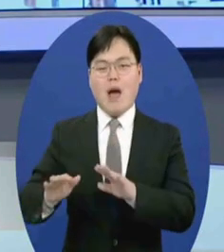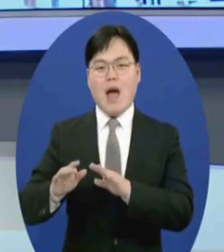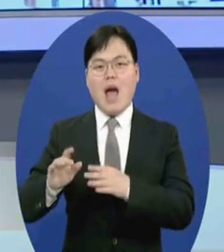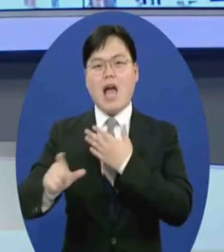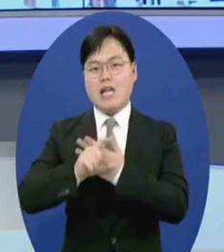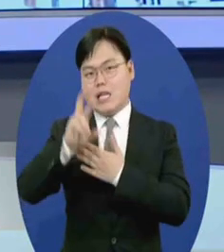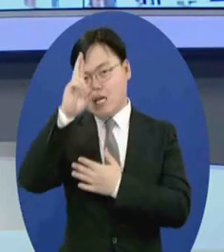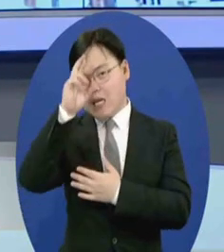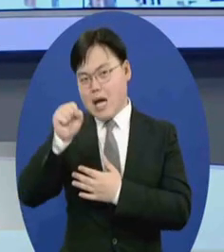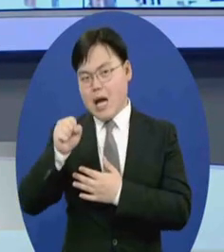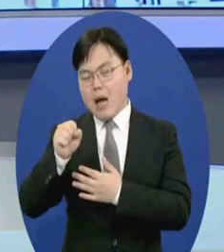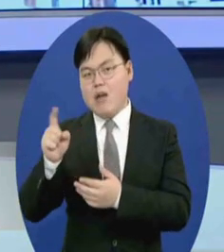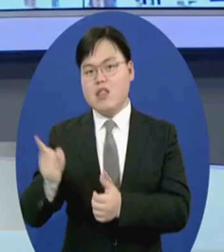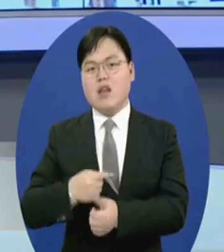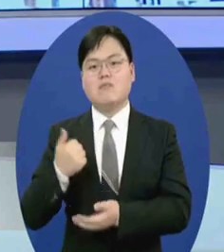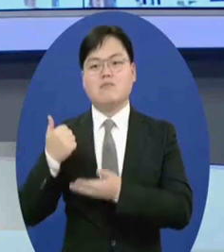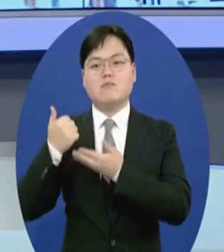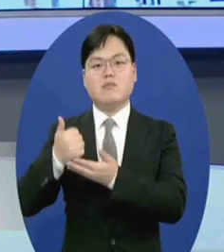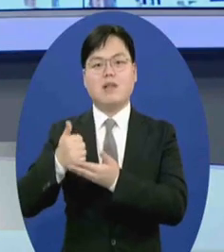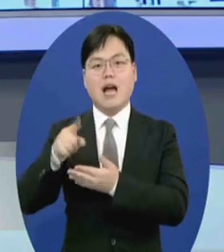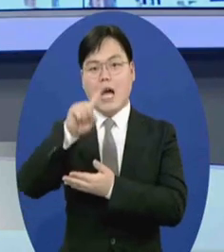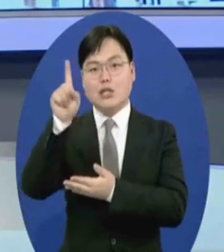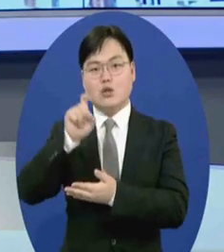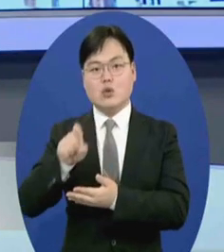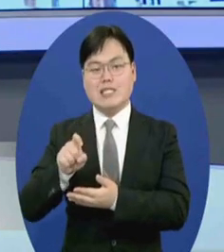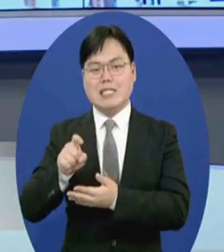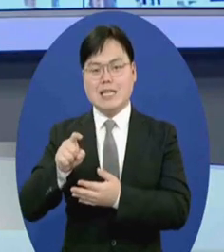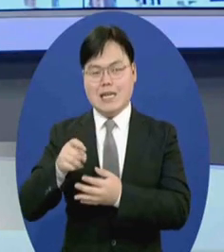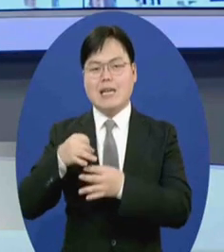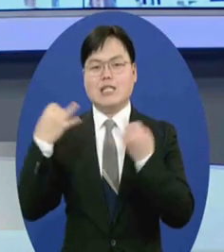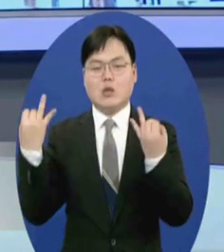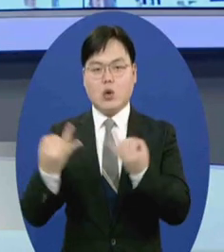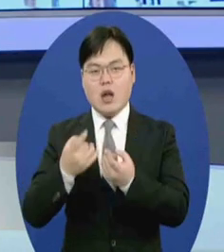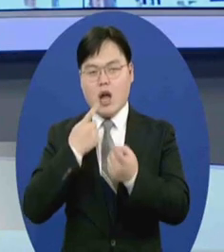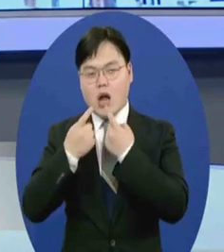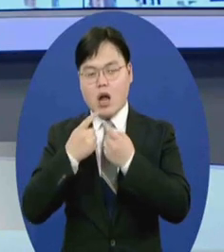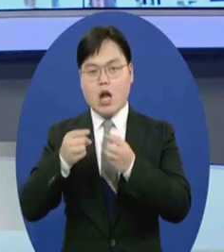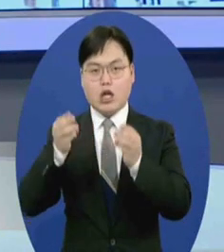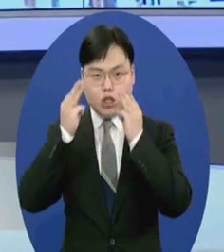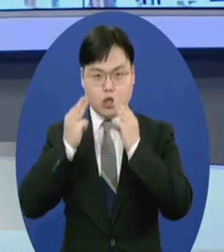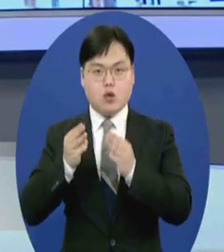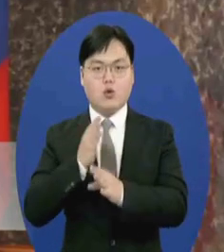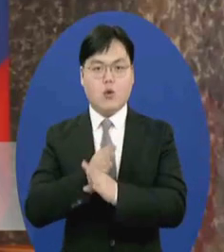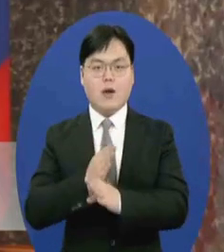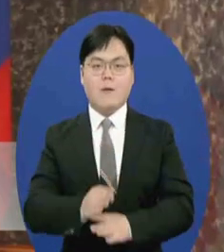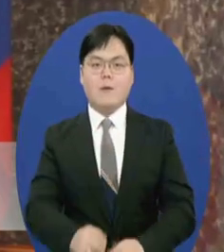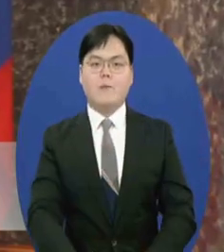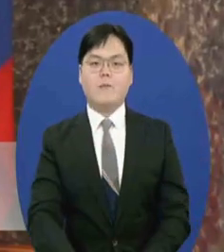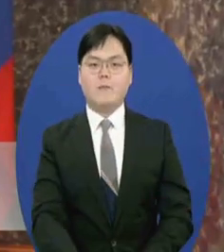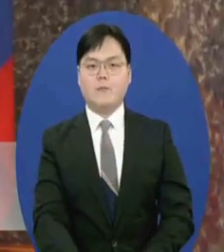онц бүгд бүрэгт элчин сайдад нэр дэвшигчдийн асуудлыг засгийн газрын хурлаанаар хэлцлээ.